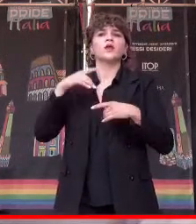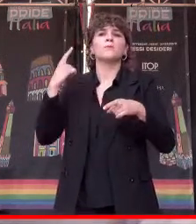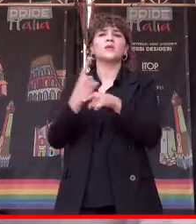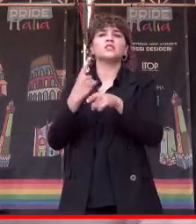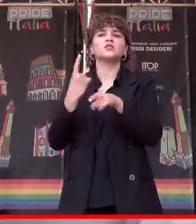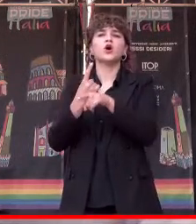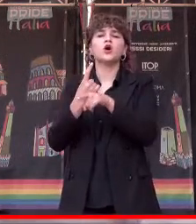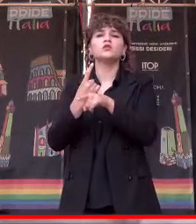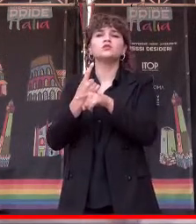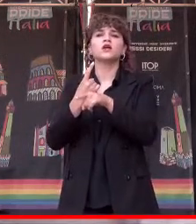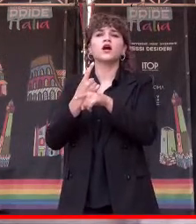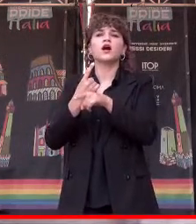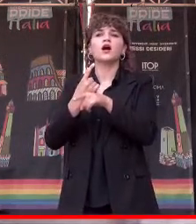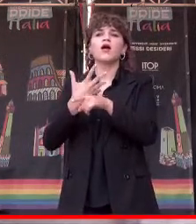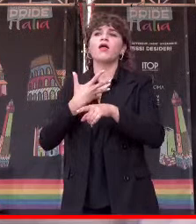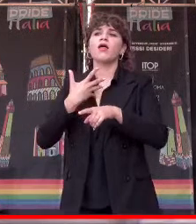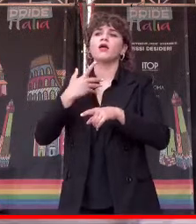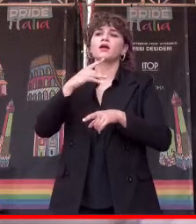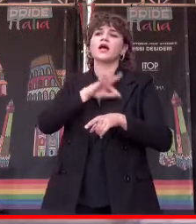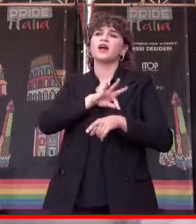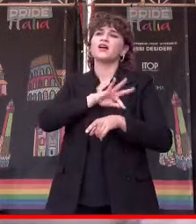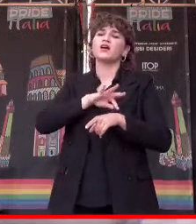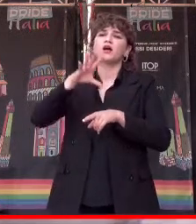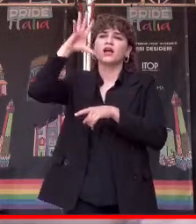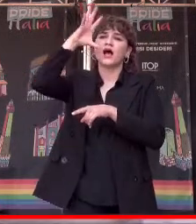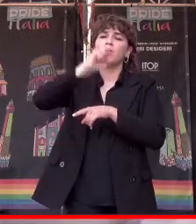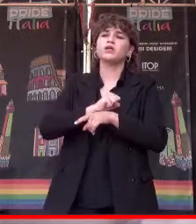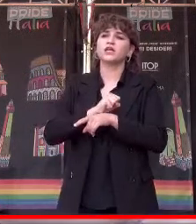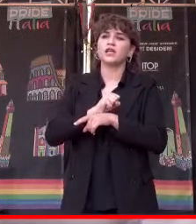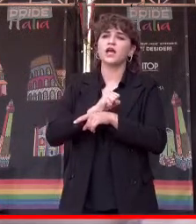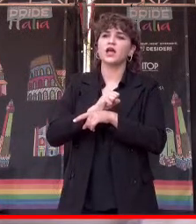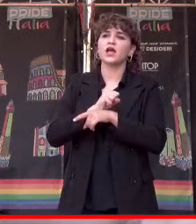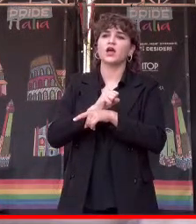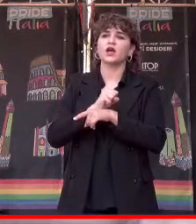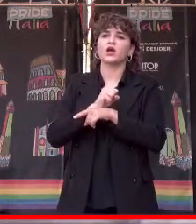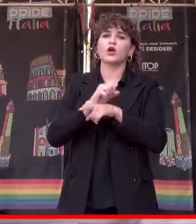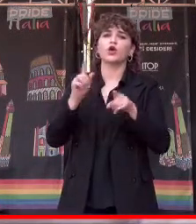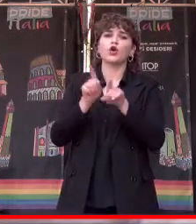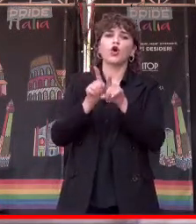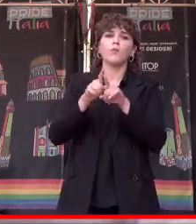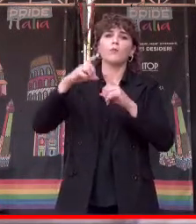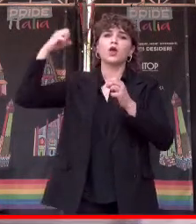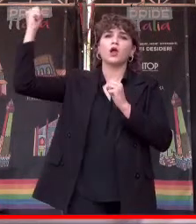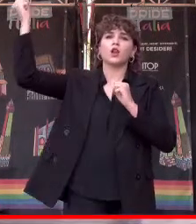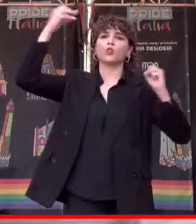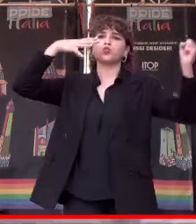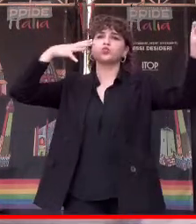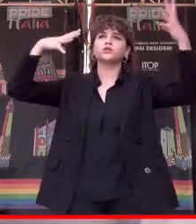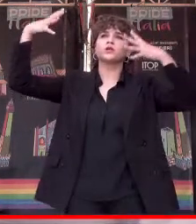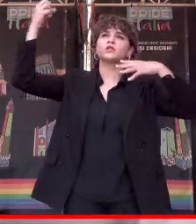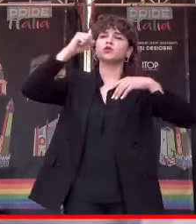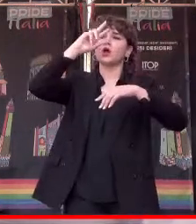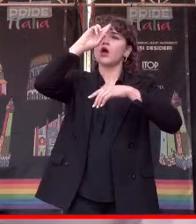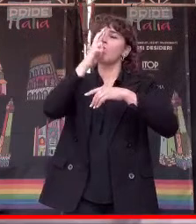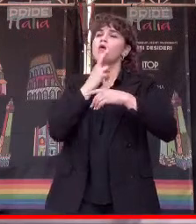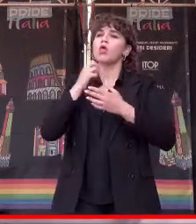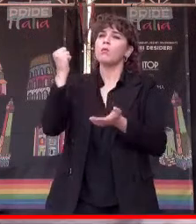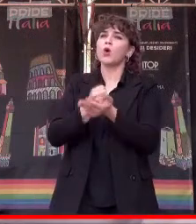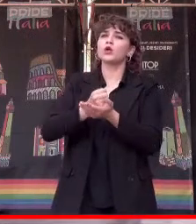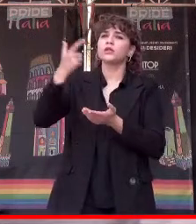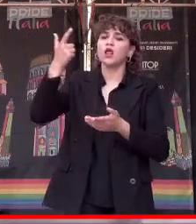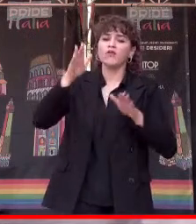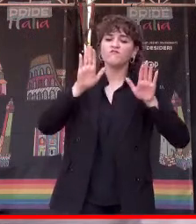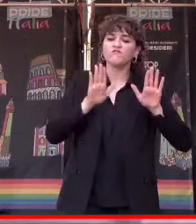capire come anche la giusta illuminazione possa avere un ruolo, l'attenzione alle fermate degli